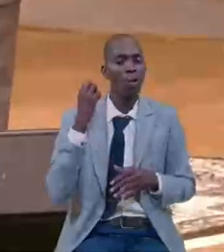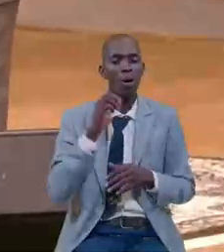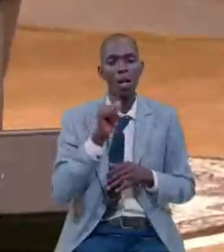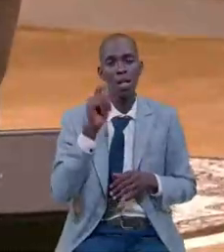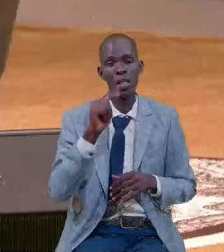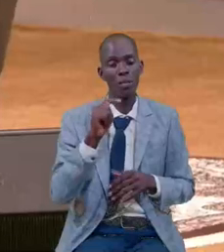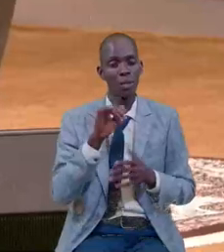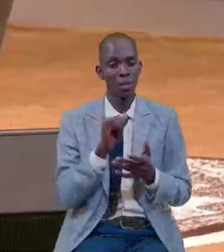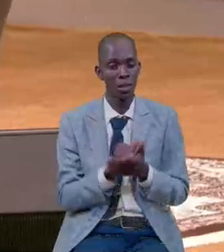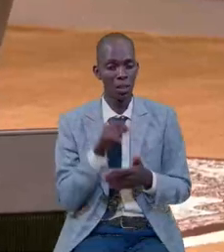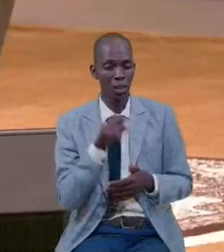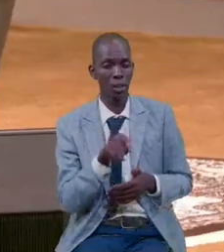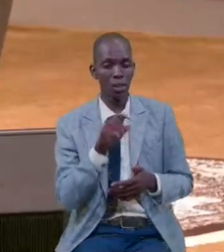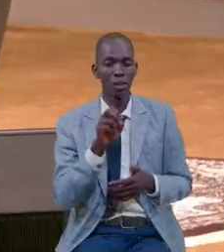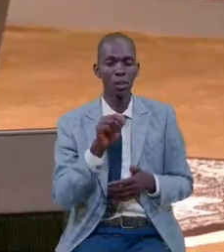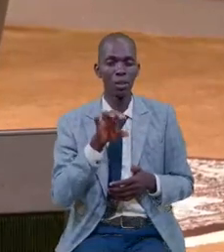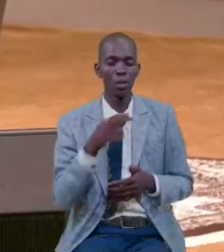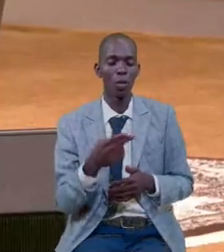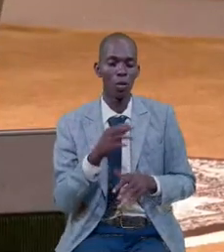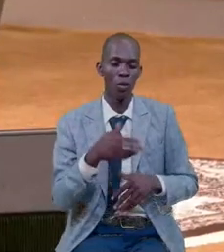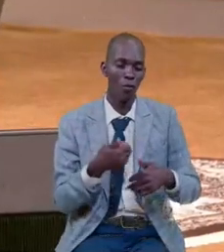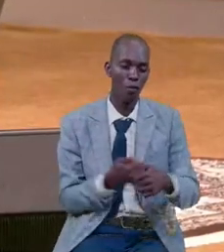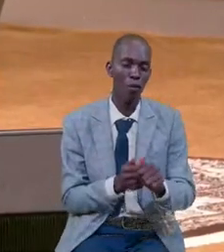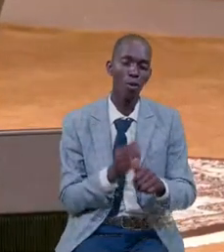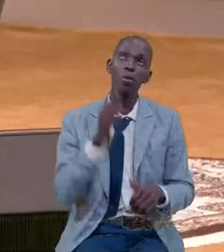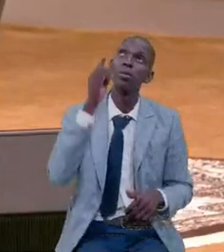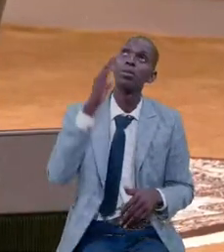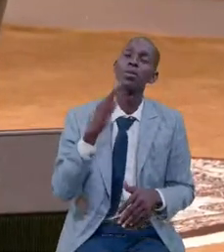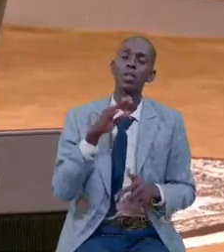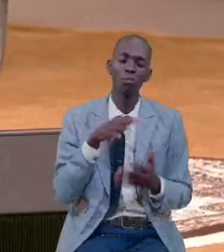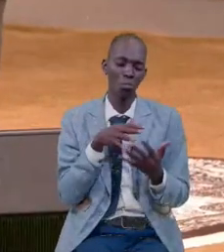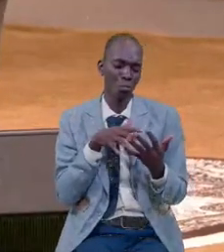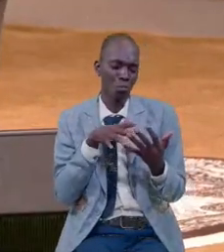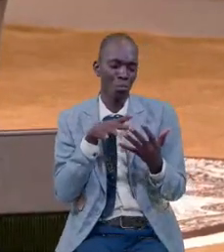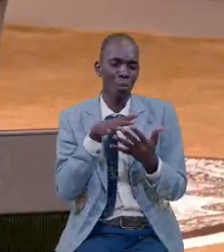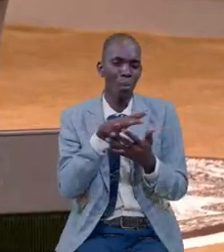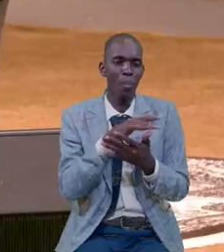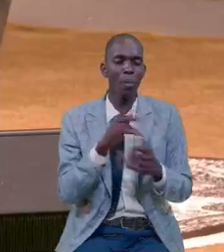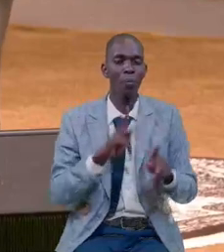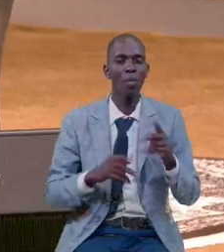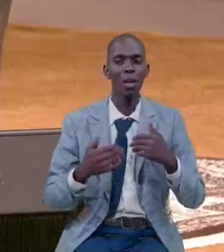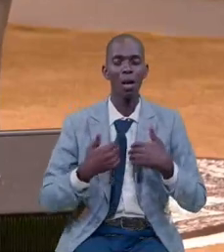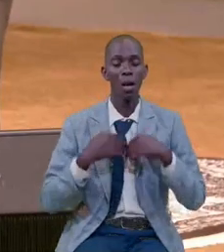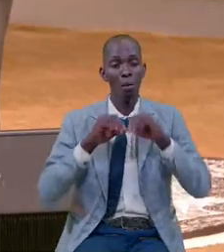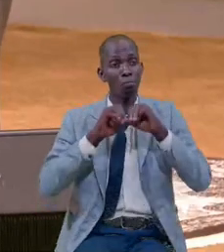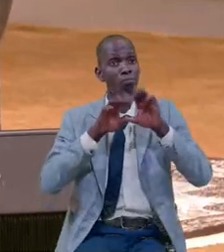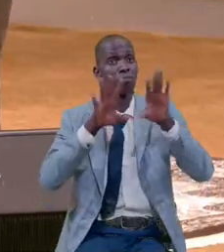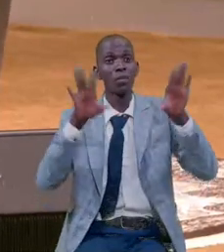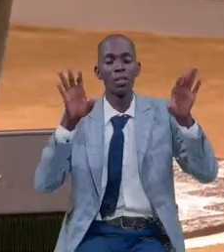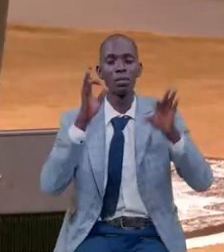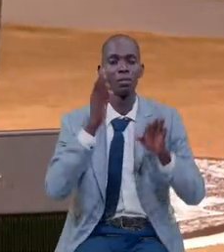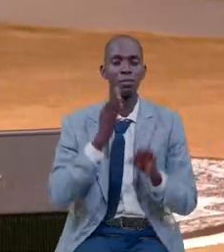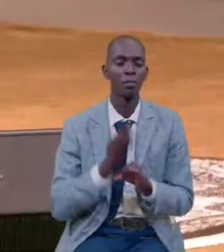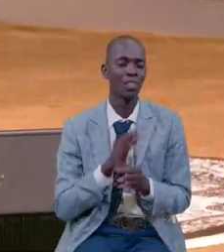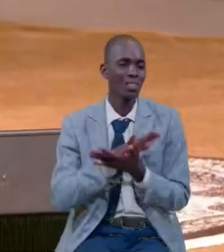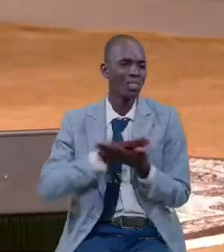était agréable à Dieu. Ce sont les gens qui avaient la foi explicite, la foi